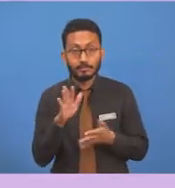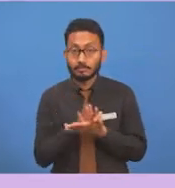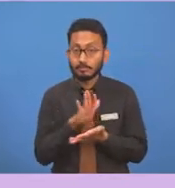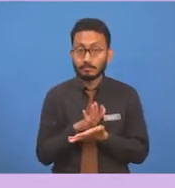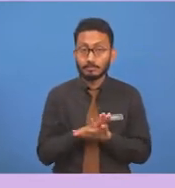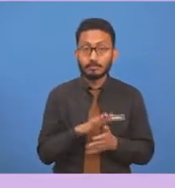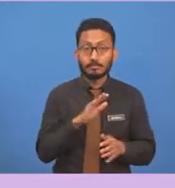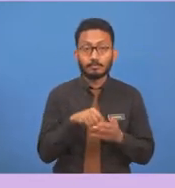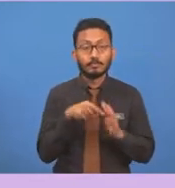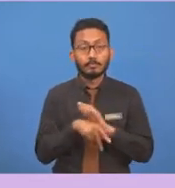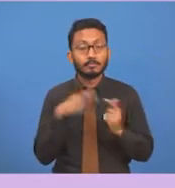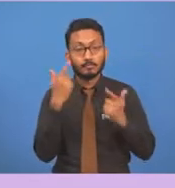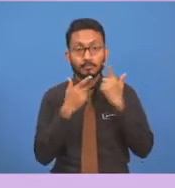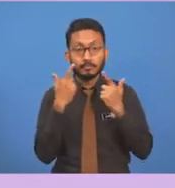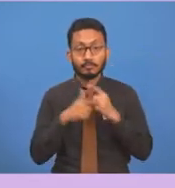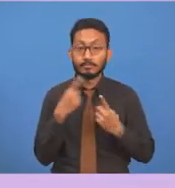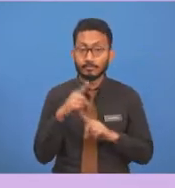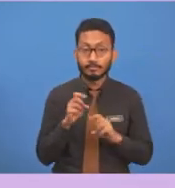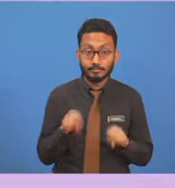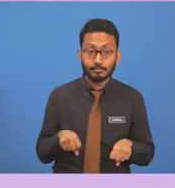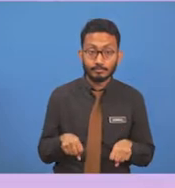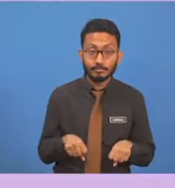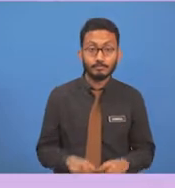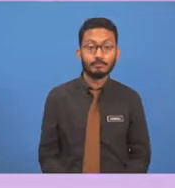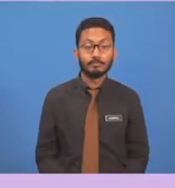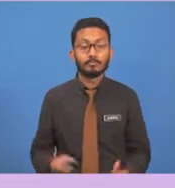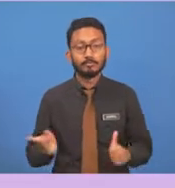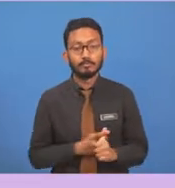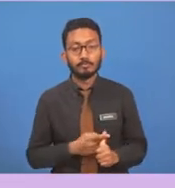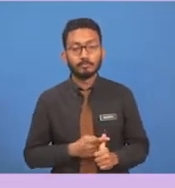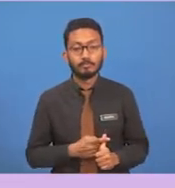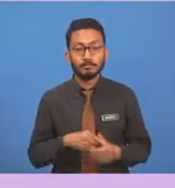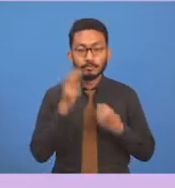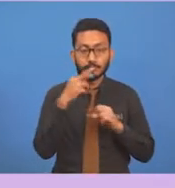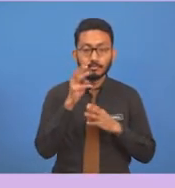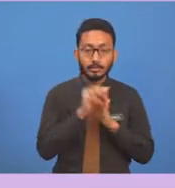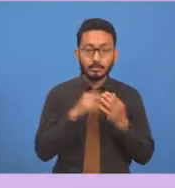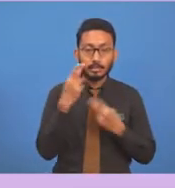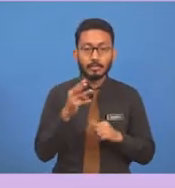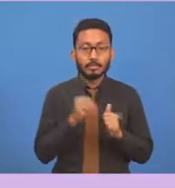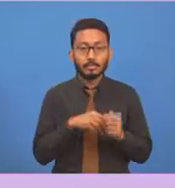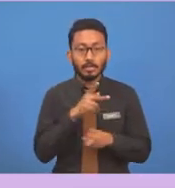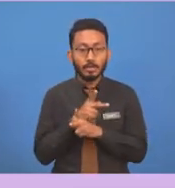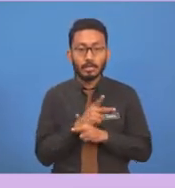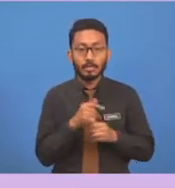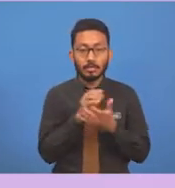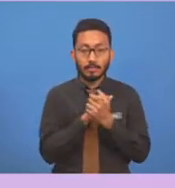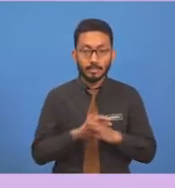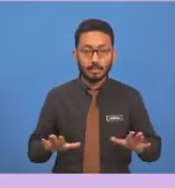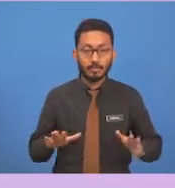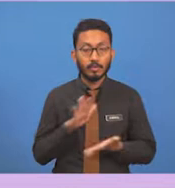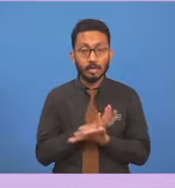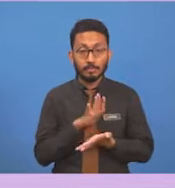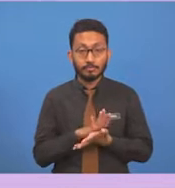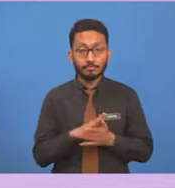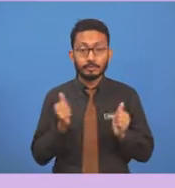pelawat? Jawapannya, pertama, menghormati pengawal keselamatan sekolah dengan